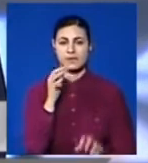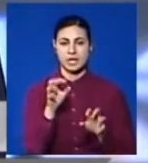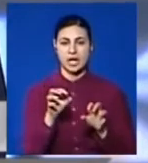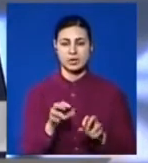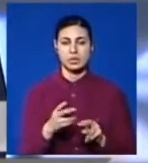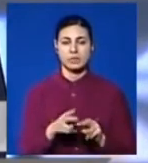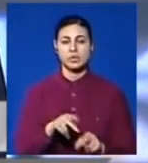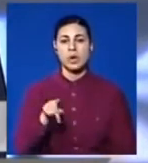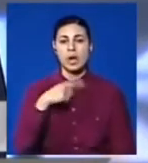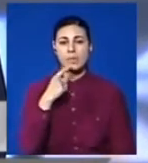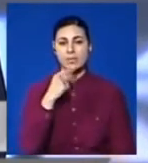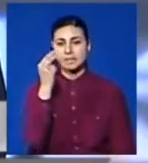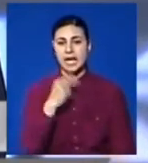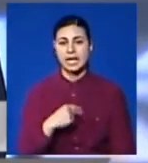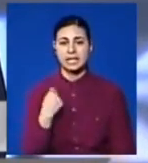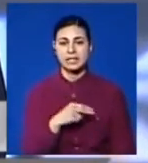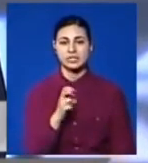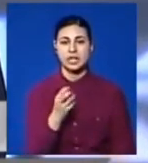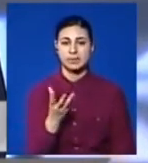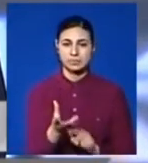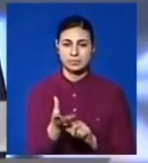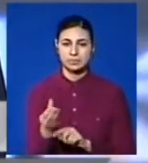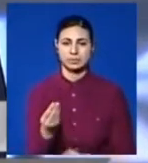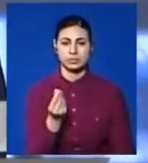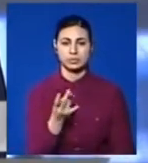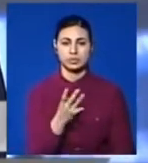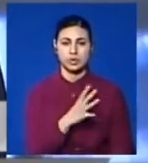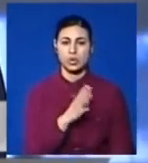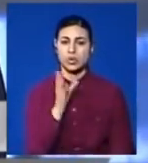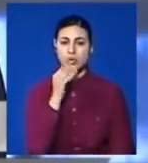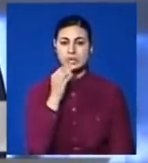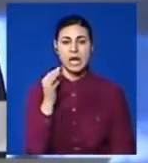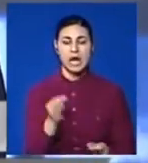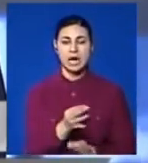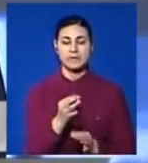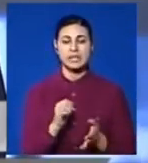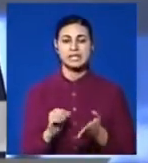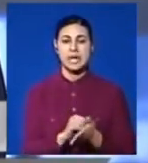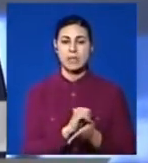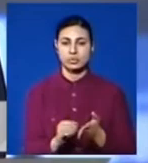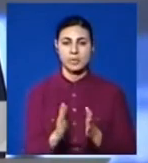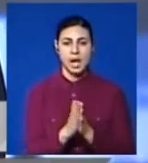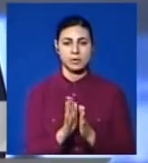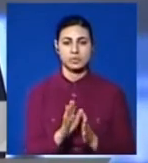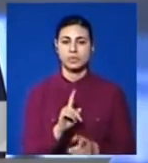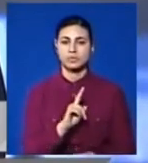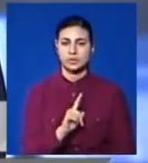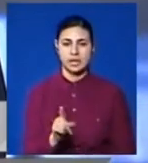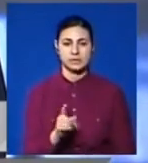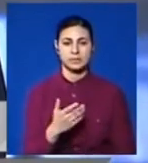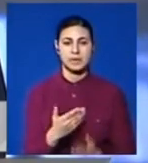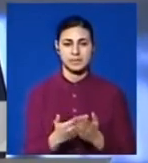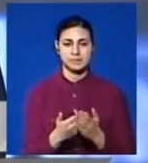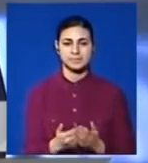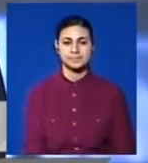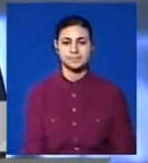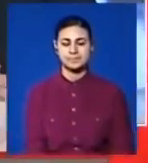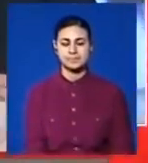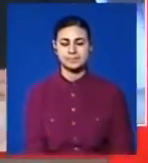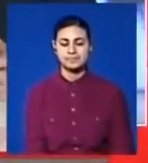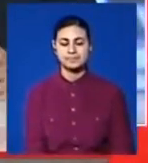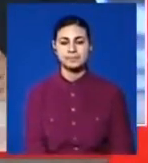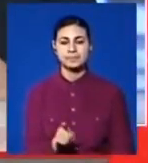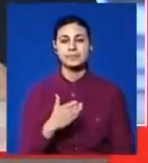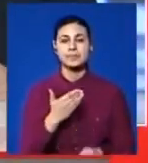რომ ეკლესიას კომპენსაცია უნდა მისცეს სახელმწიფომ და როდესაც არავითარ დასაბუთებას არ ითხოვს არც ცენტრალური ხელისუფლება, არც